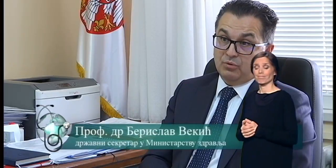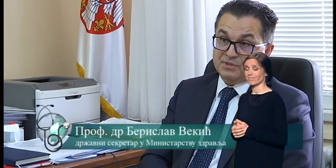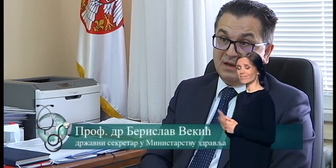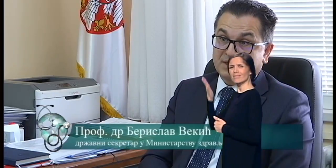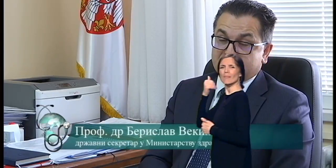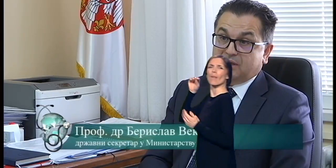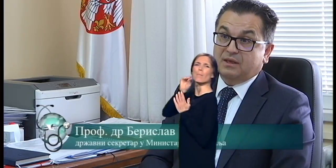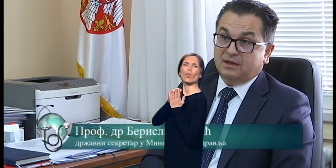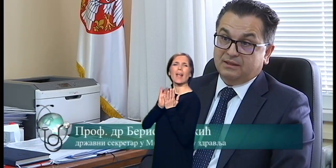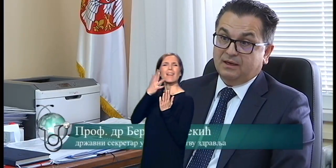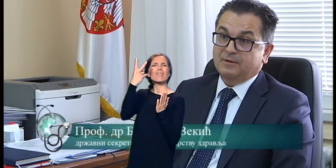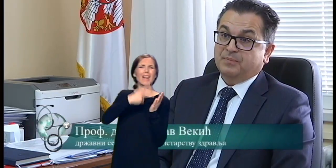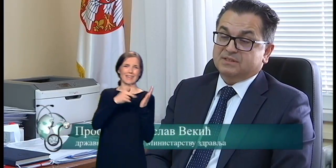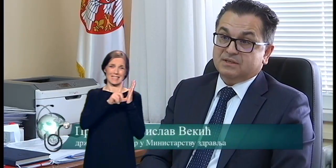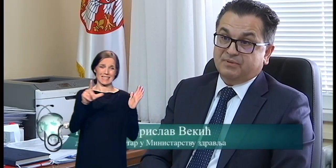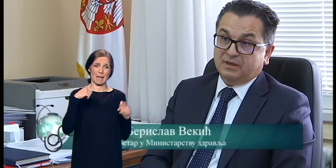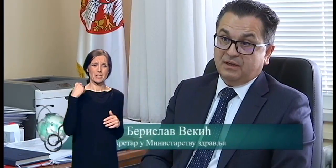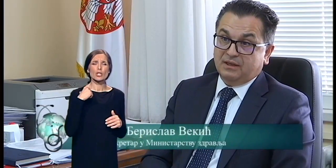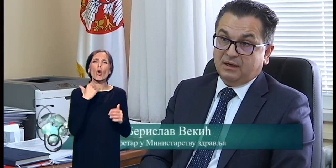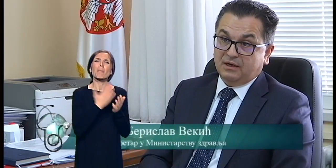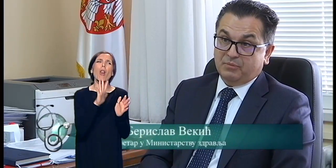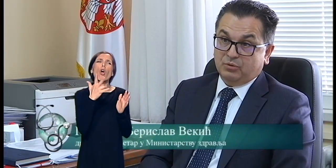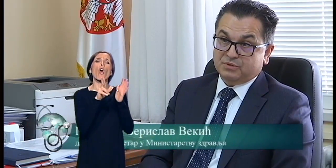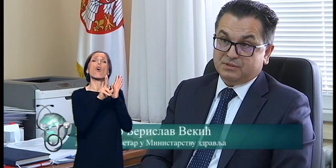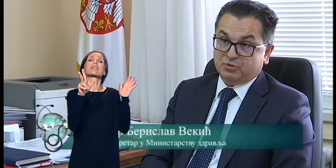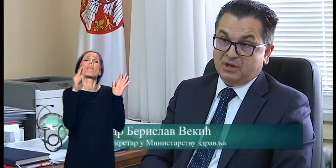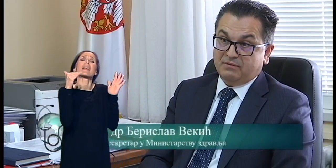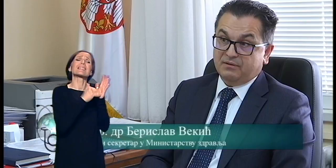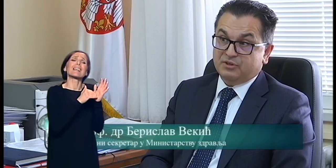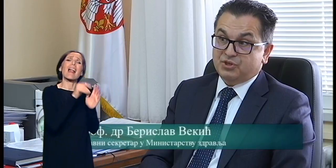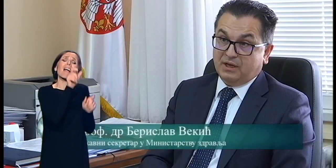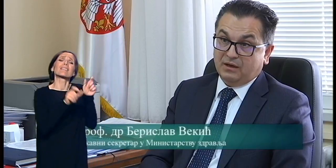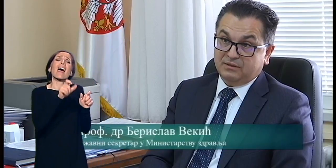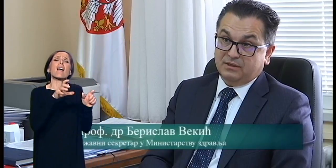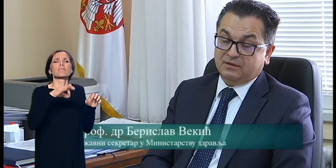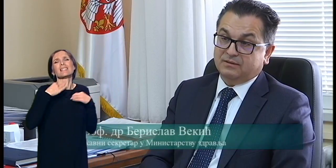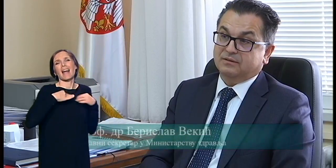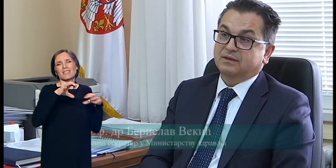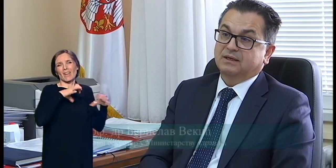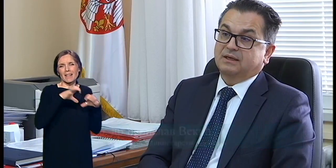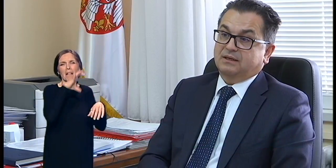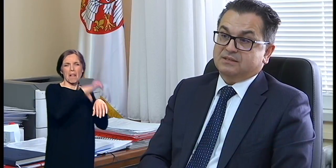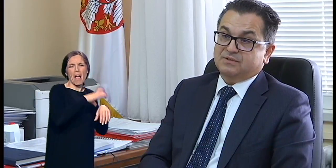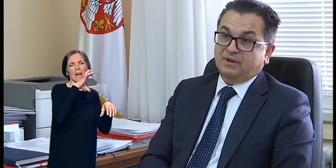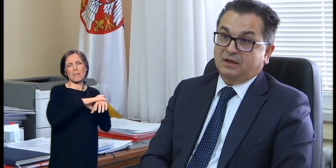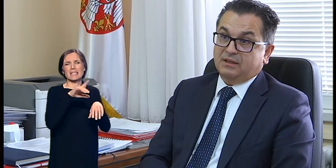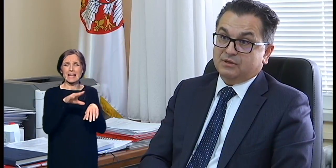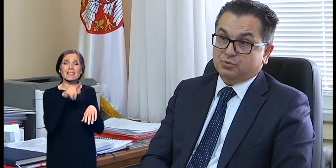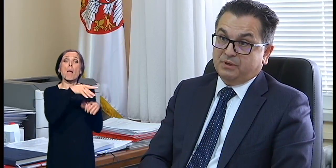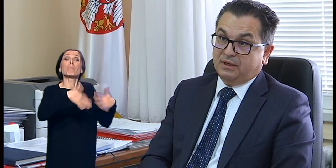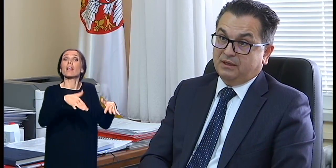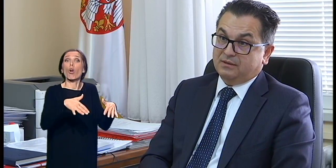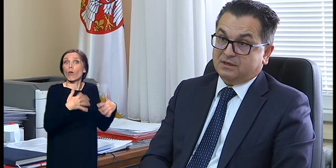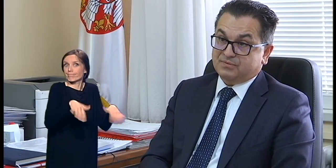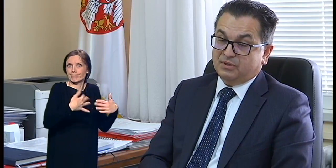nešto oko 18.000 zdravstvenih radnika na birovu za zapošljavanje. Većina tih zdravstvenih radnika